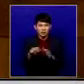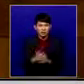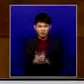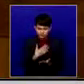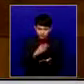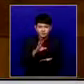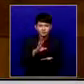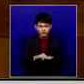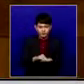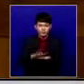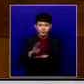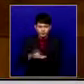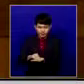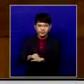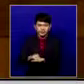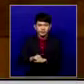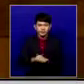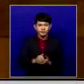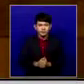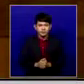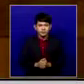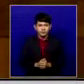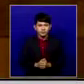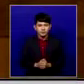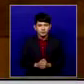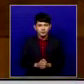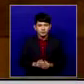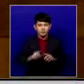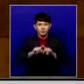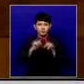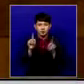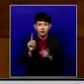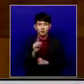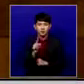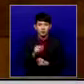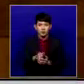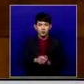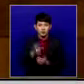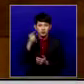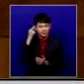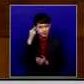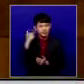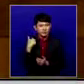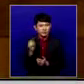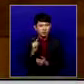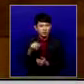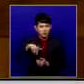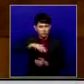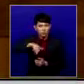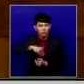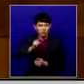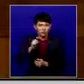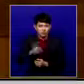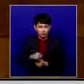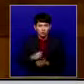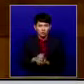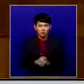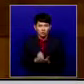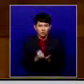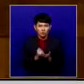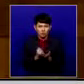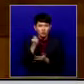ทุกเรื่องทุกประเด็นเพียงแต่ว่าผมคิดว่ามีบางจุดที่พวกเราจะต้องสร้างความ